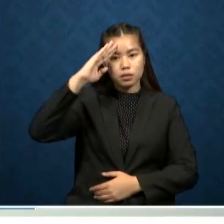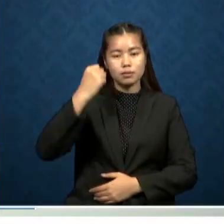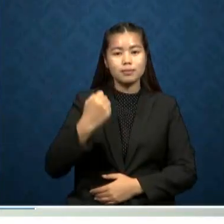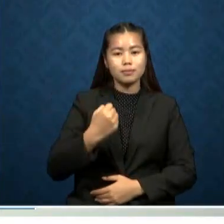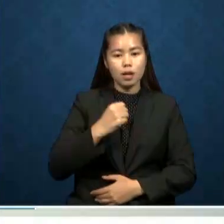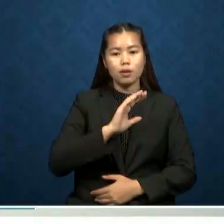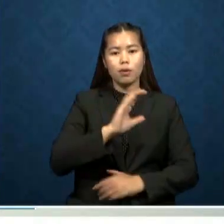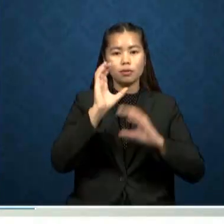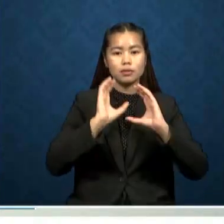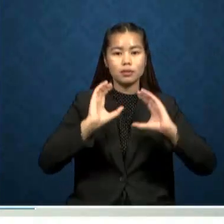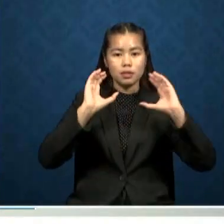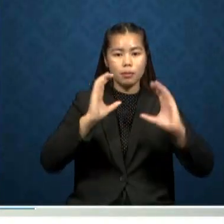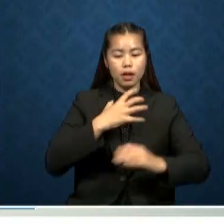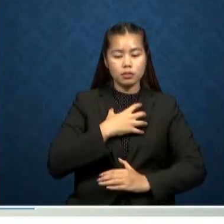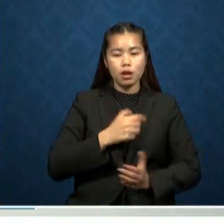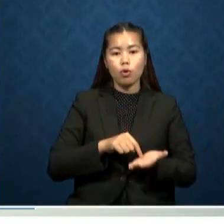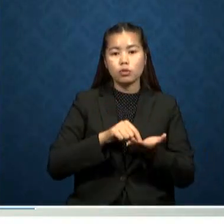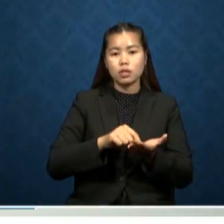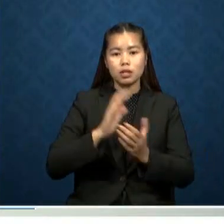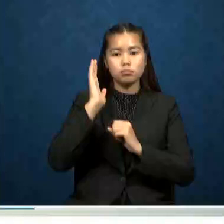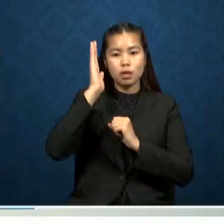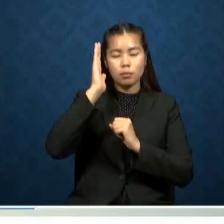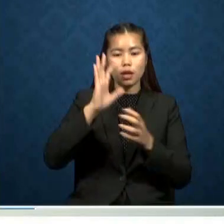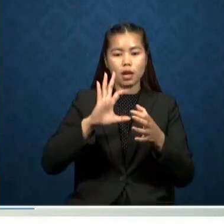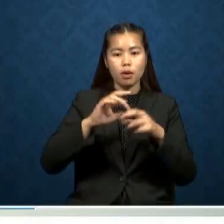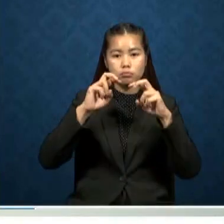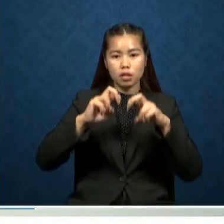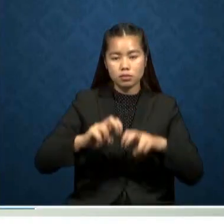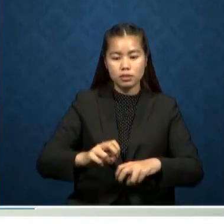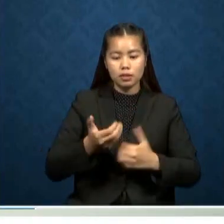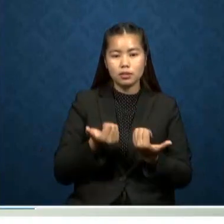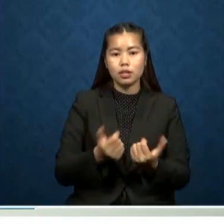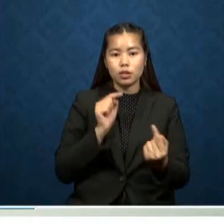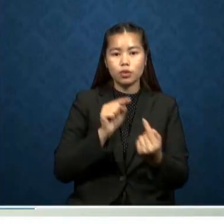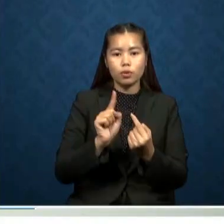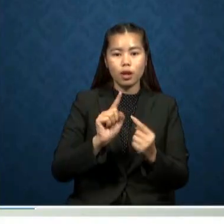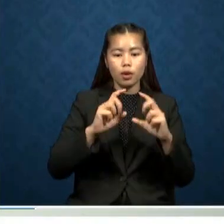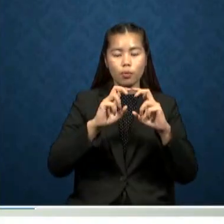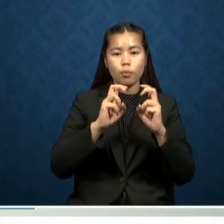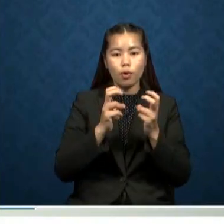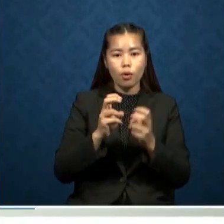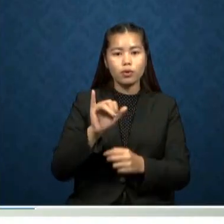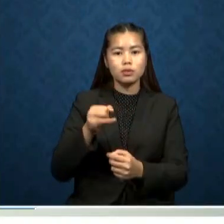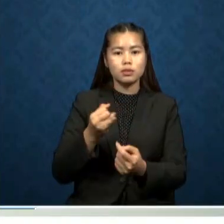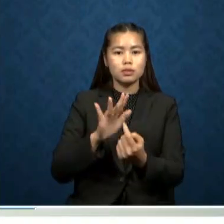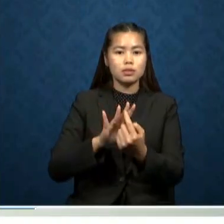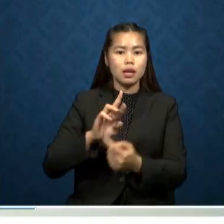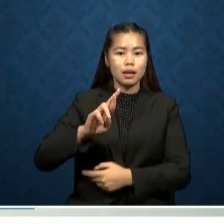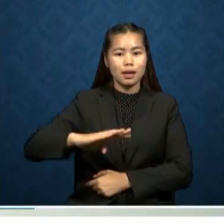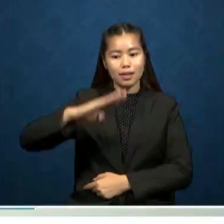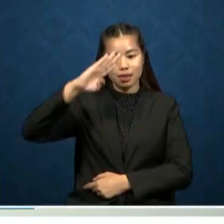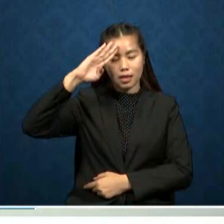รัฐจึงขอเสนอรายงานการพิจารณาศึกษาเรื่องการพัฒนากิจการเจรทหารของกองทัพยุค